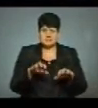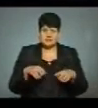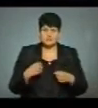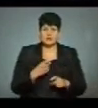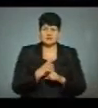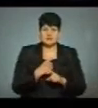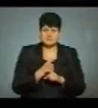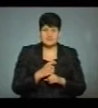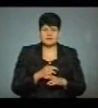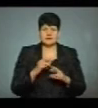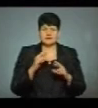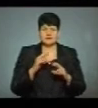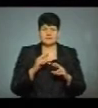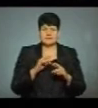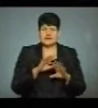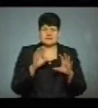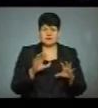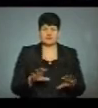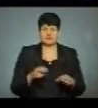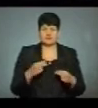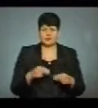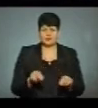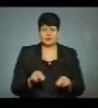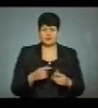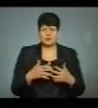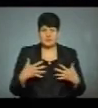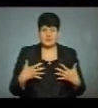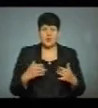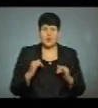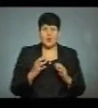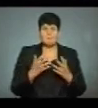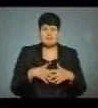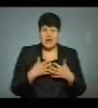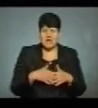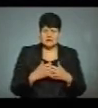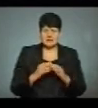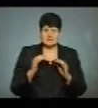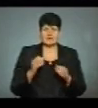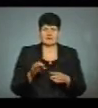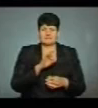незаконно виготовлену алкогольну продукцію, вилучено обладнання для її розливу, обладнання, яке